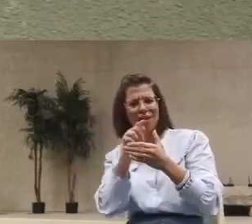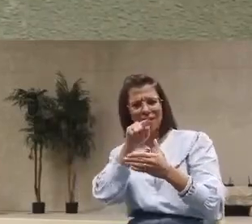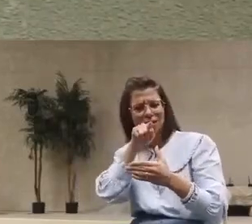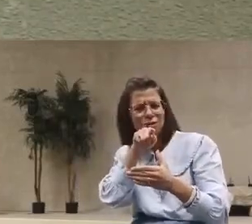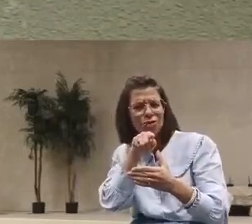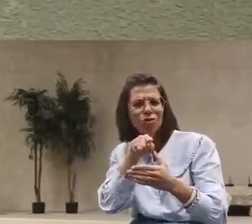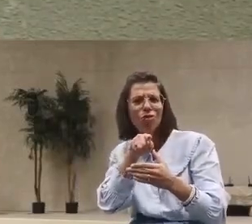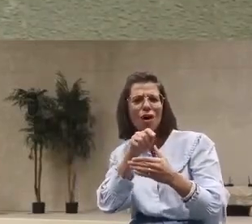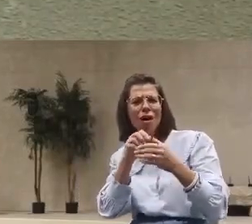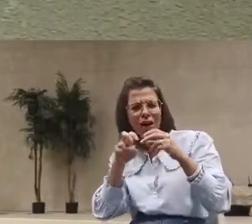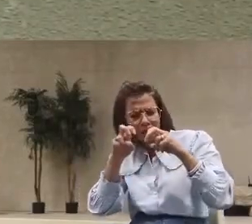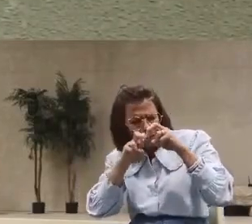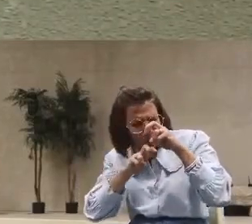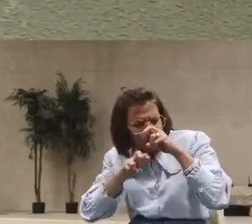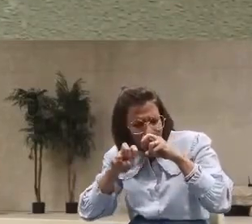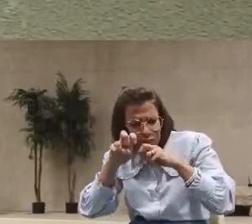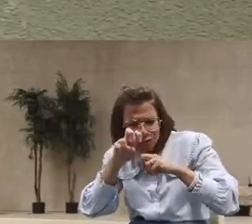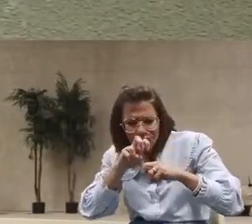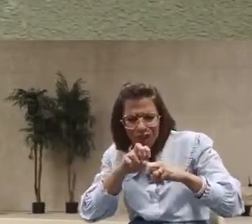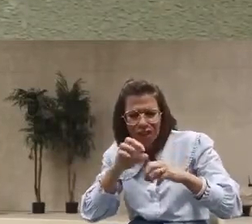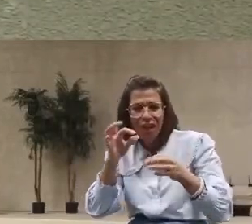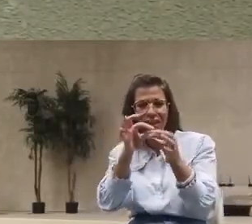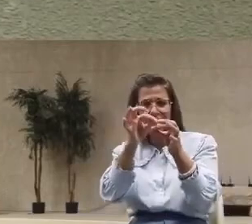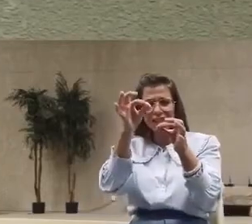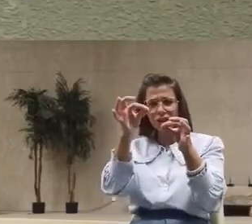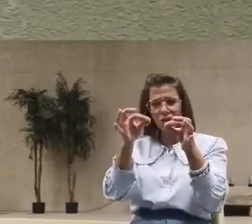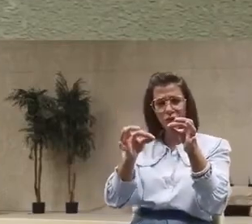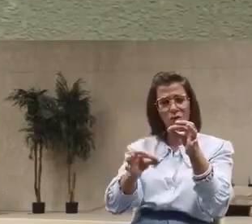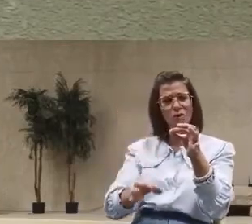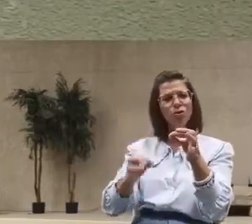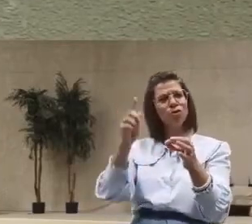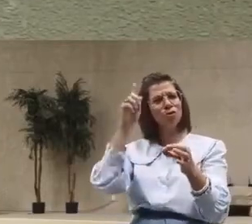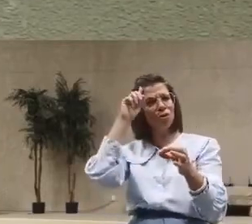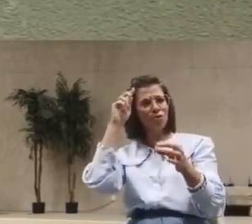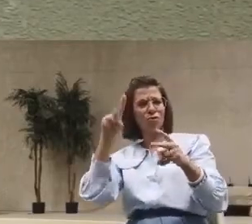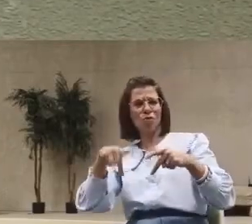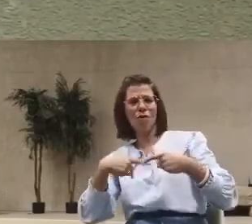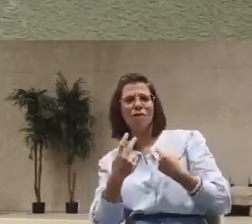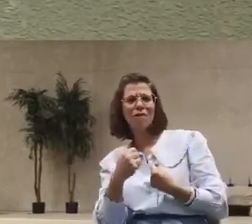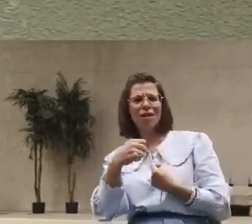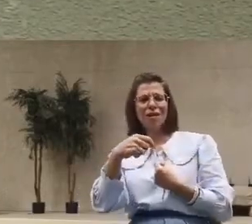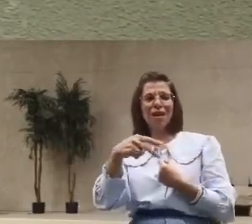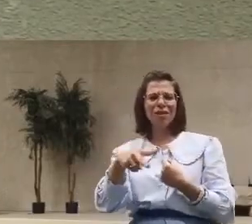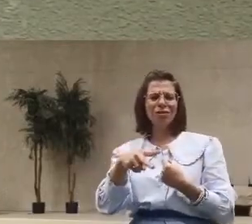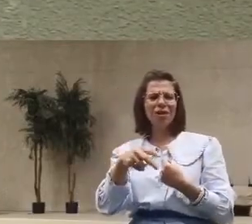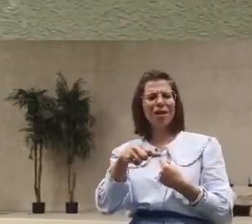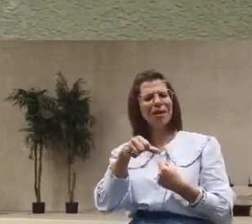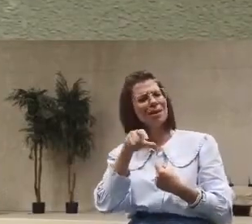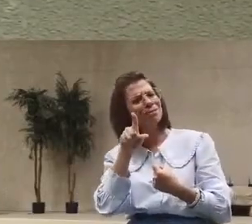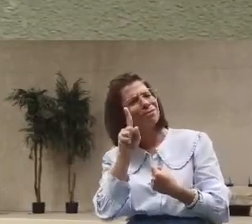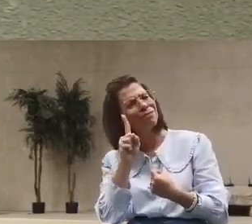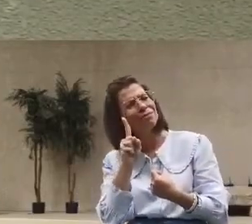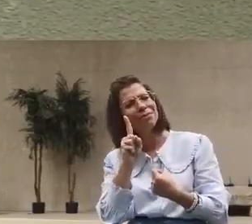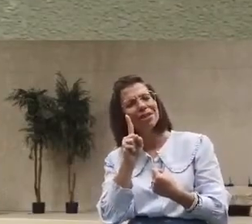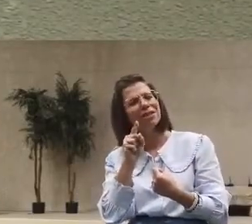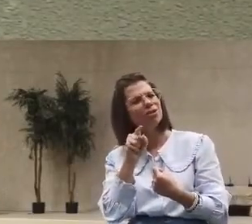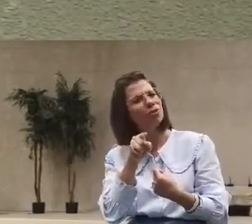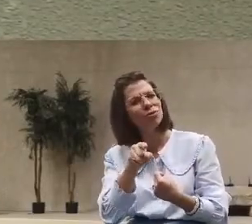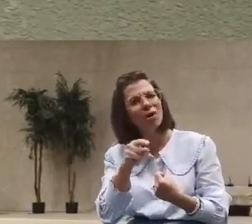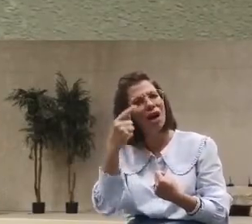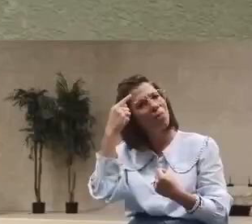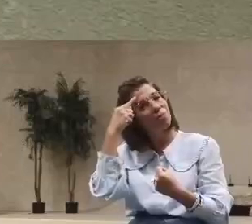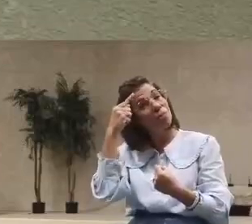pensé mettre le Seigneur vraiment sur le trône sur le trône de ton cœur et de ta vie pour lui dire